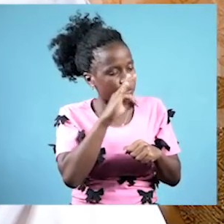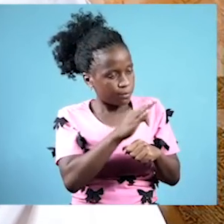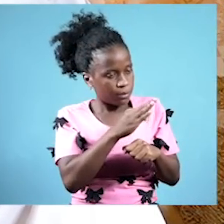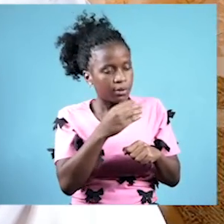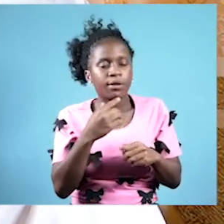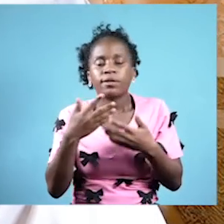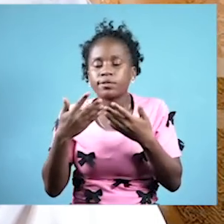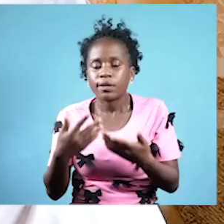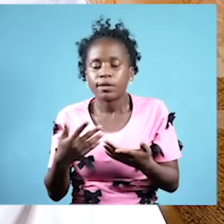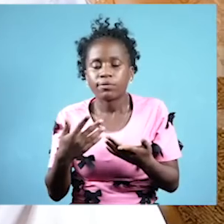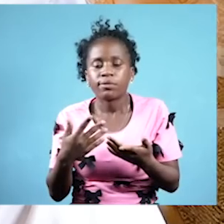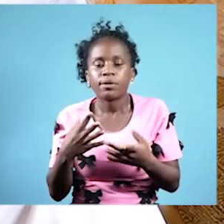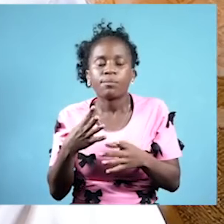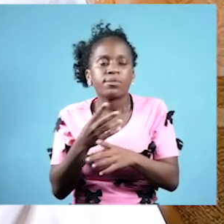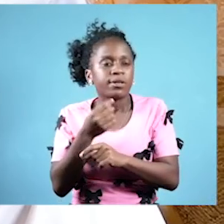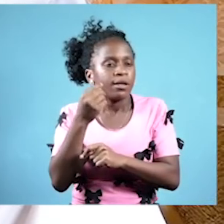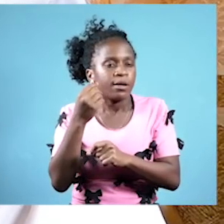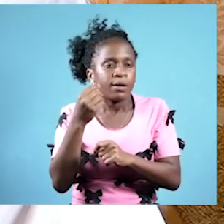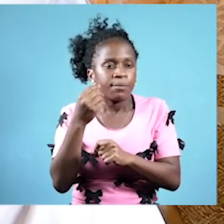kinachukua nafasi yake kama chama kiongozi.